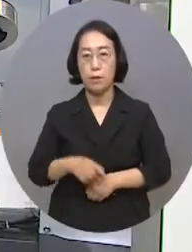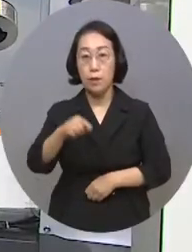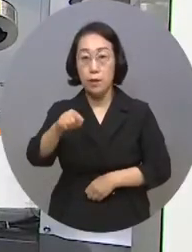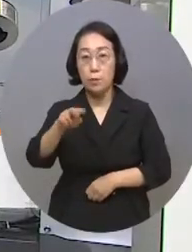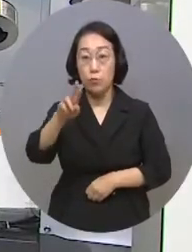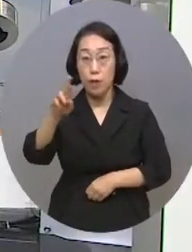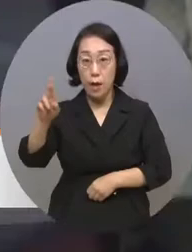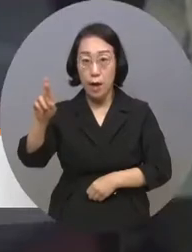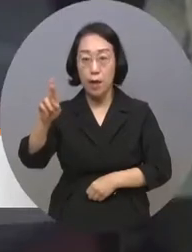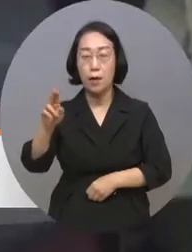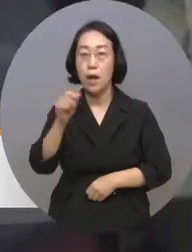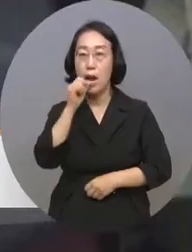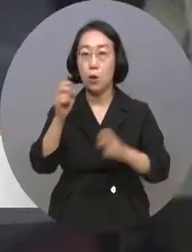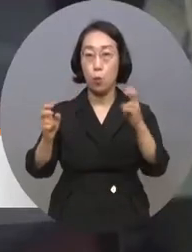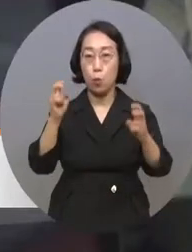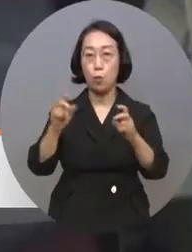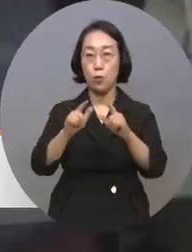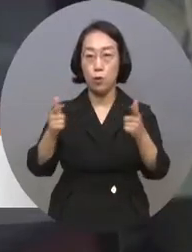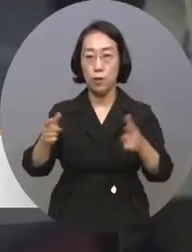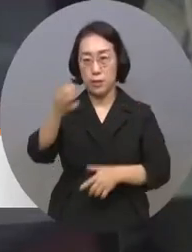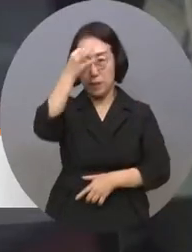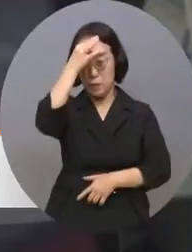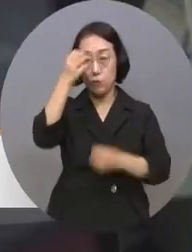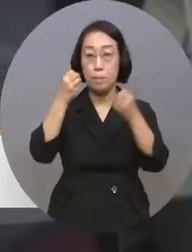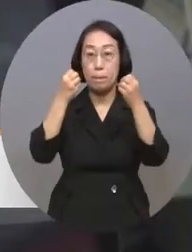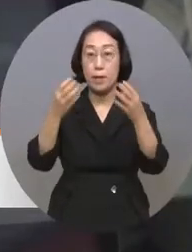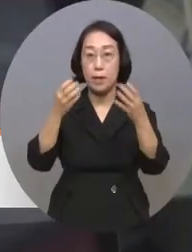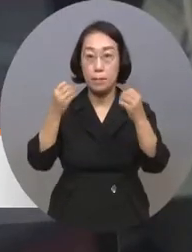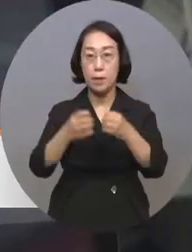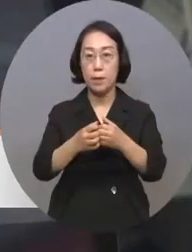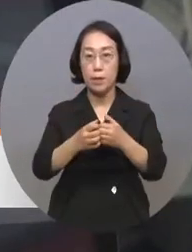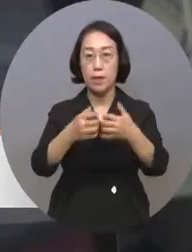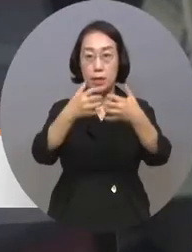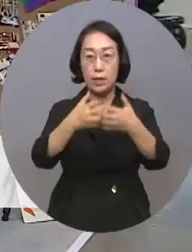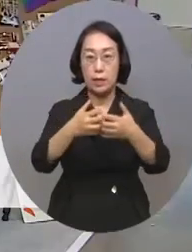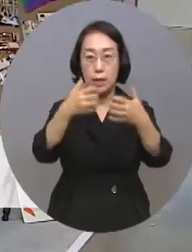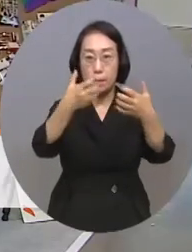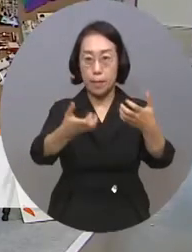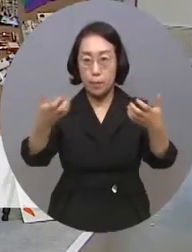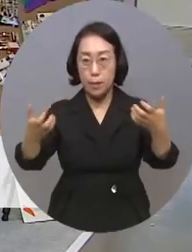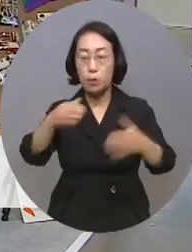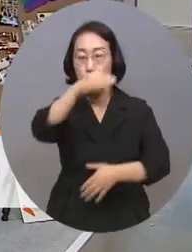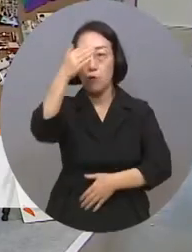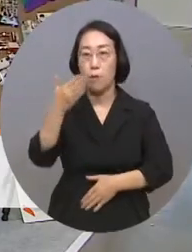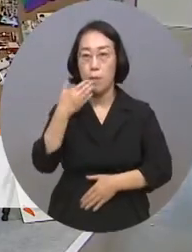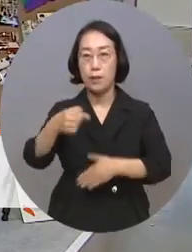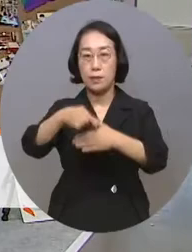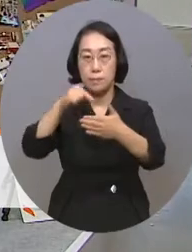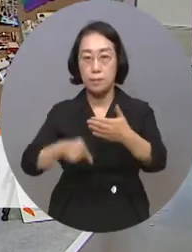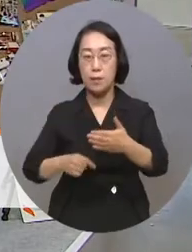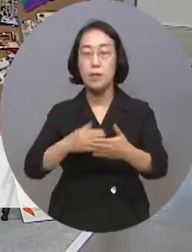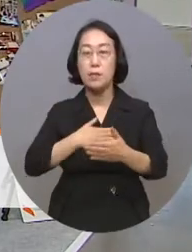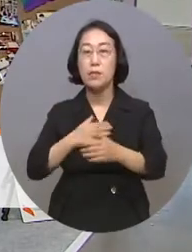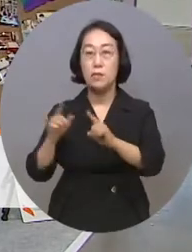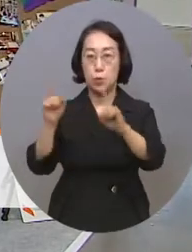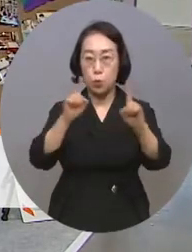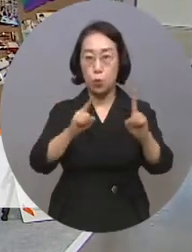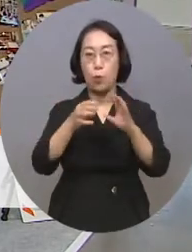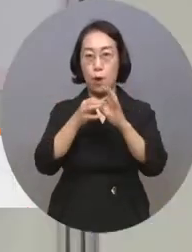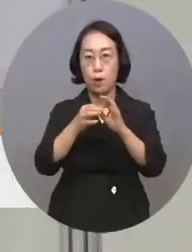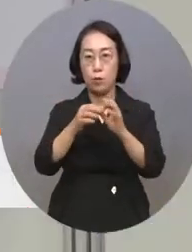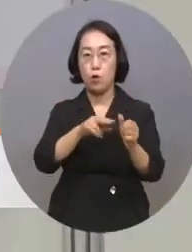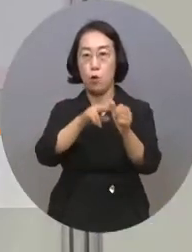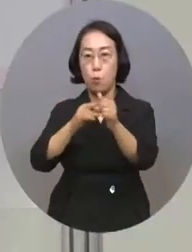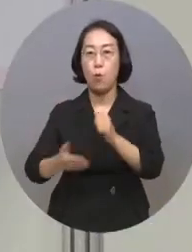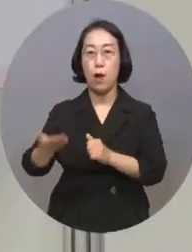같은 첨단기술이 접목된 재활 의료 기지 등이 전시돼 있고 심미치료 에 대한 정보 제공도 이루어졌습니다